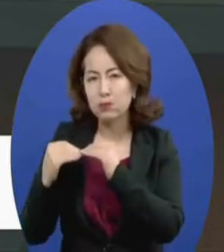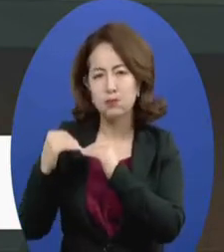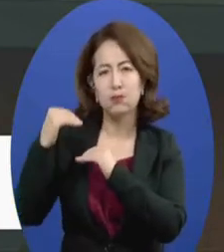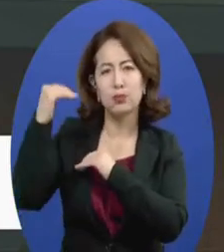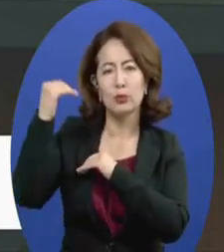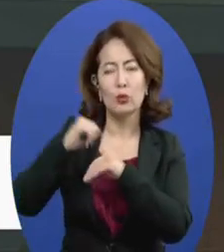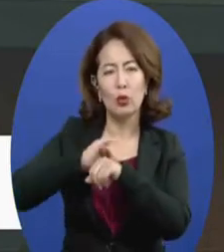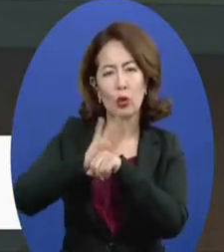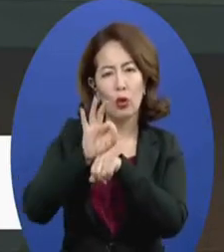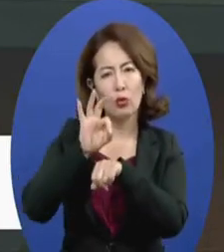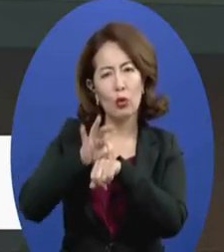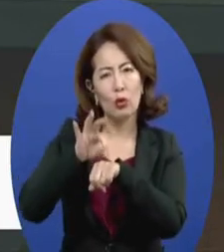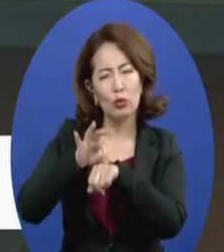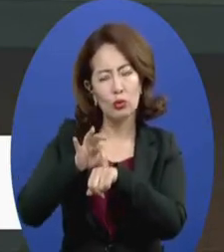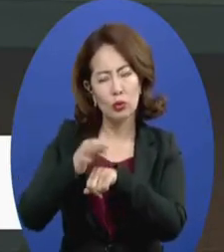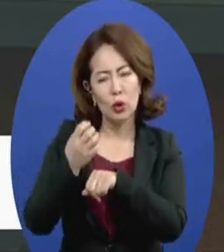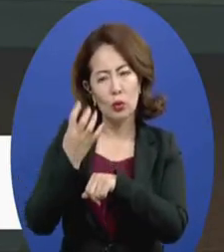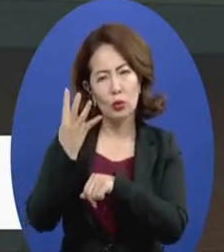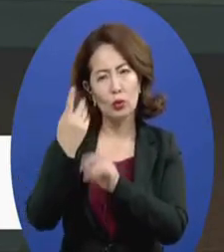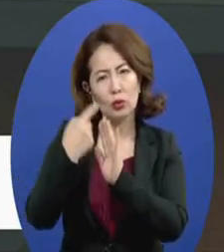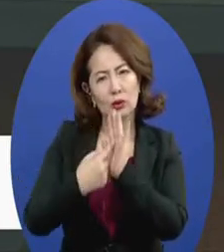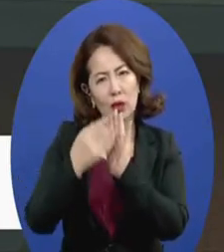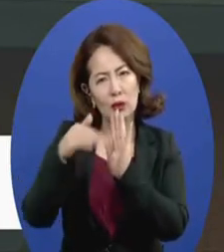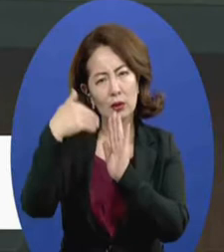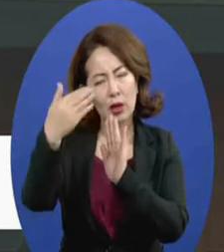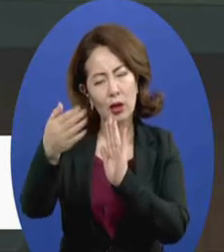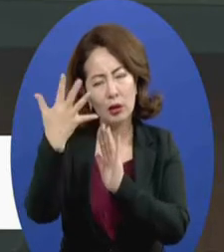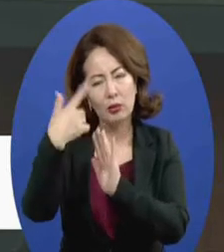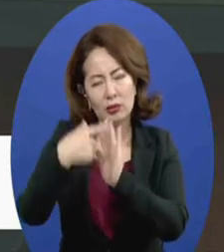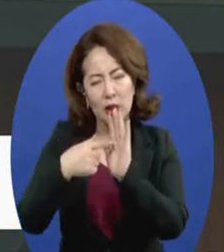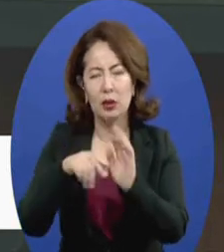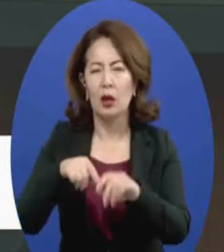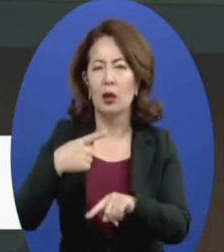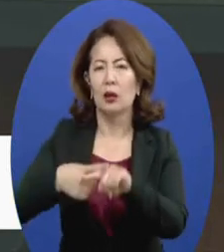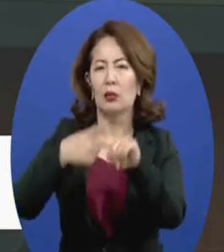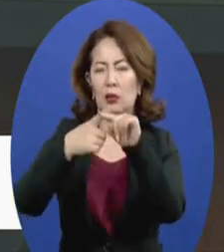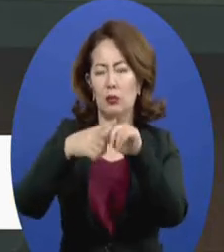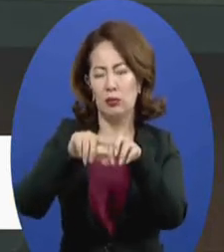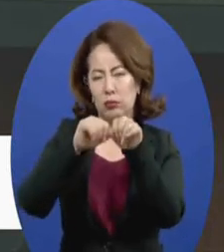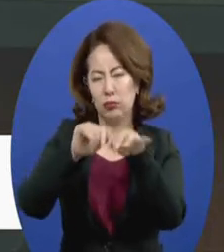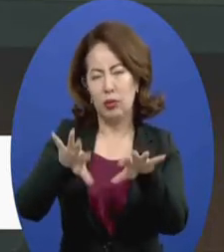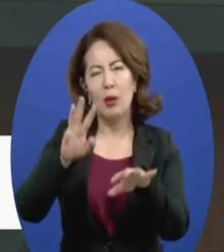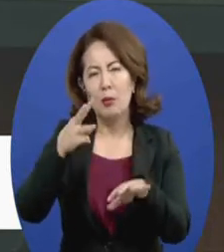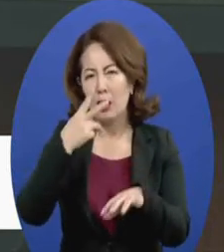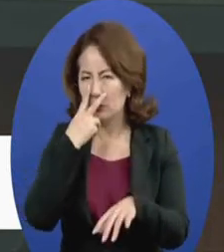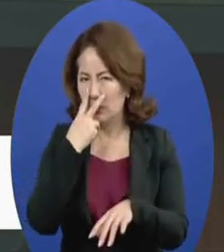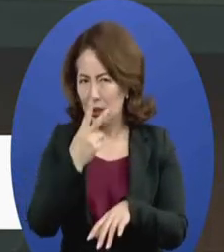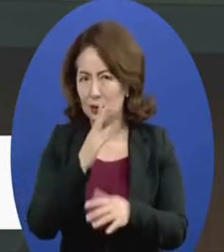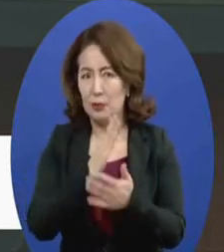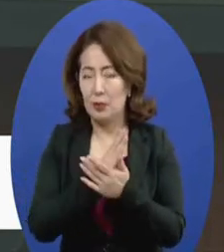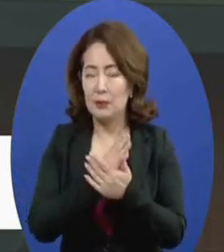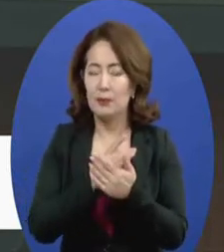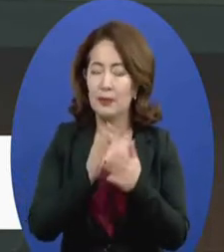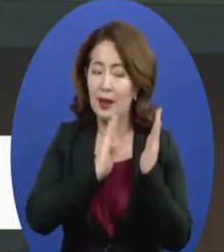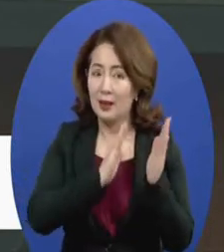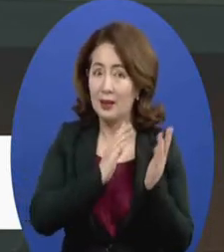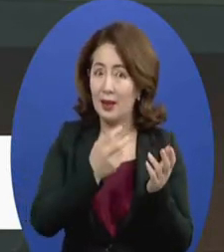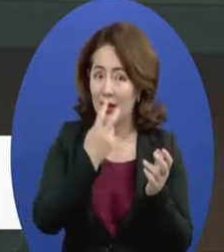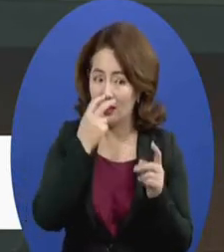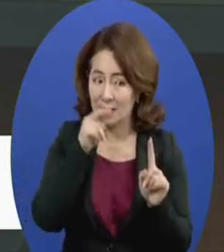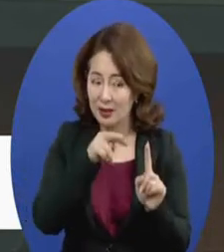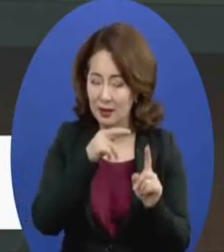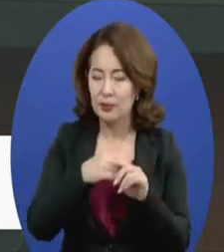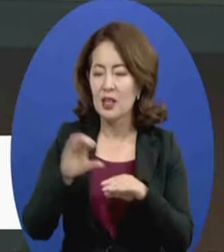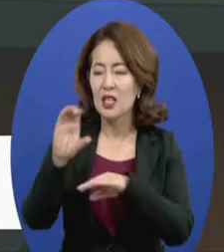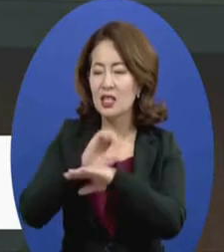тохиолдлын тоо 4-5 дугаар сард хамгийн өндөр хэмжээнд үртгэгдэх хандлага ажиглагдж байна. Сэлэнгэ аймагт нийт батлагдсан тохиолдлын